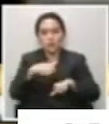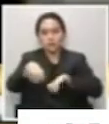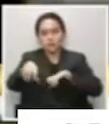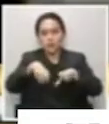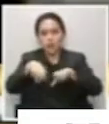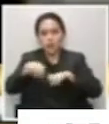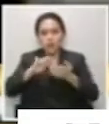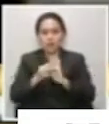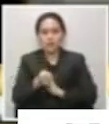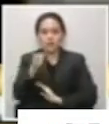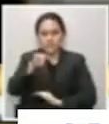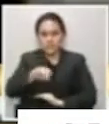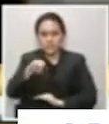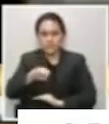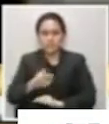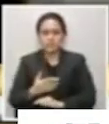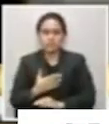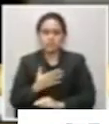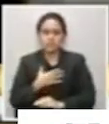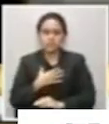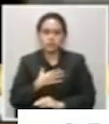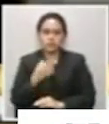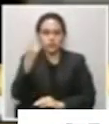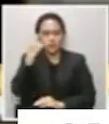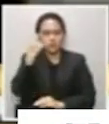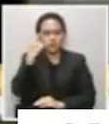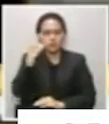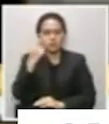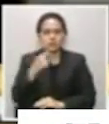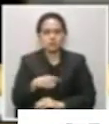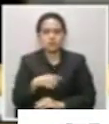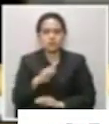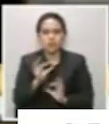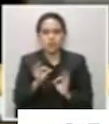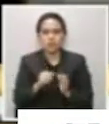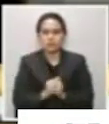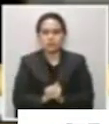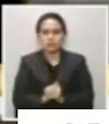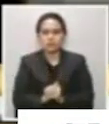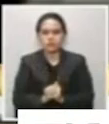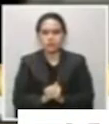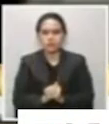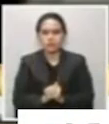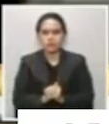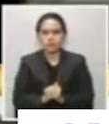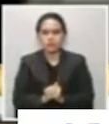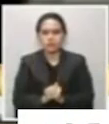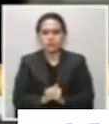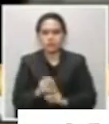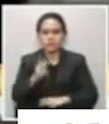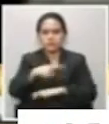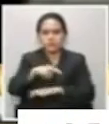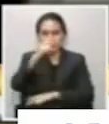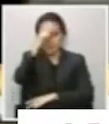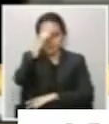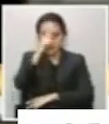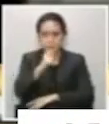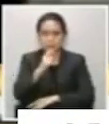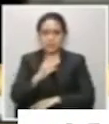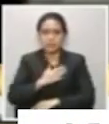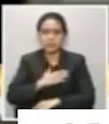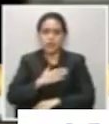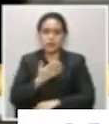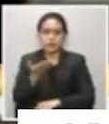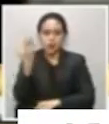งกระผมก็ไม่ค่อยสบายใจนักครับท่านประธานท่านประธานที่เคารพหลังเลือกตั้งจ